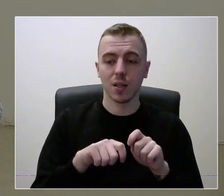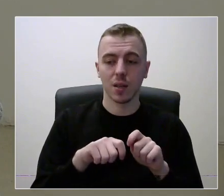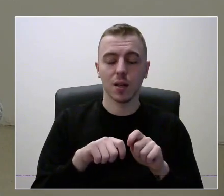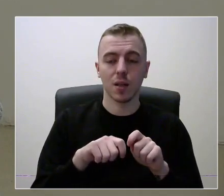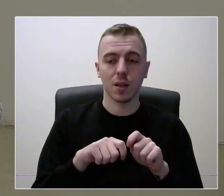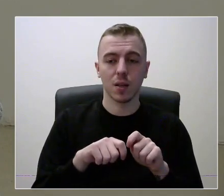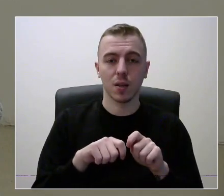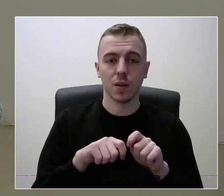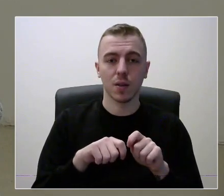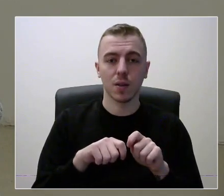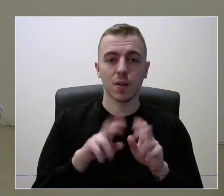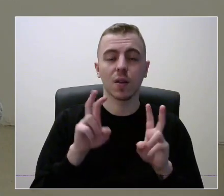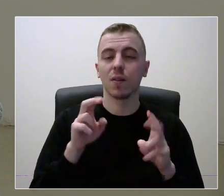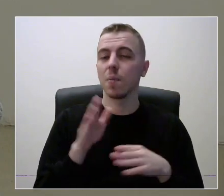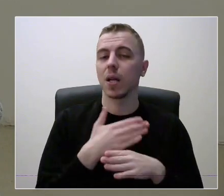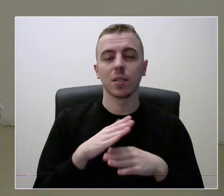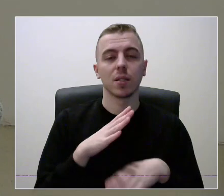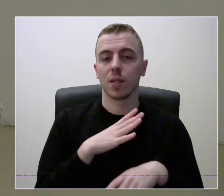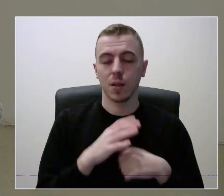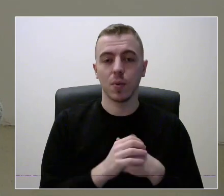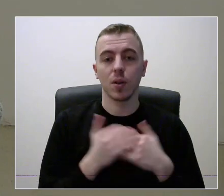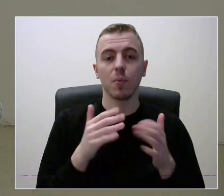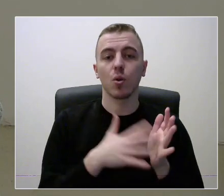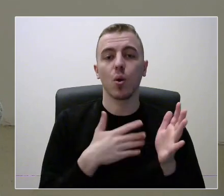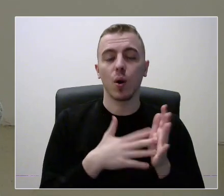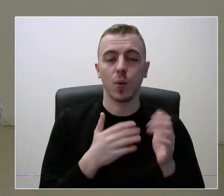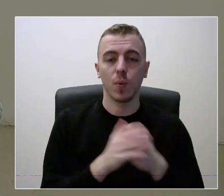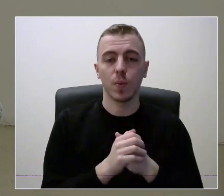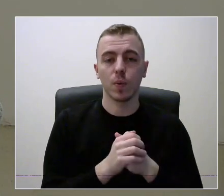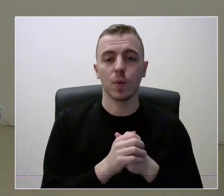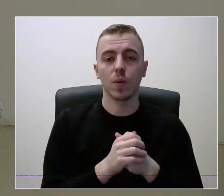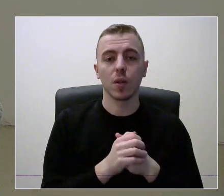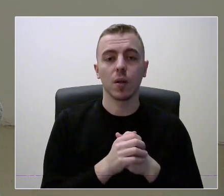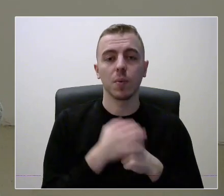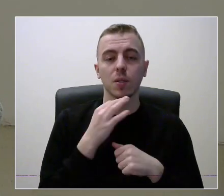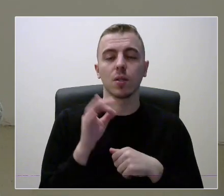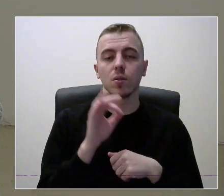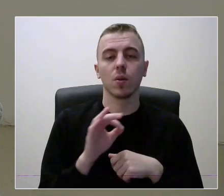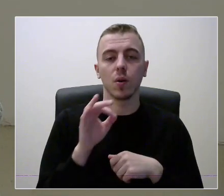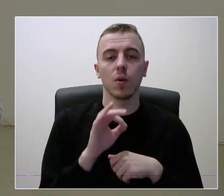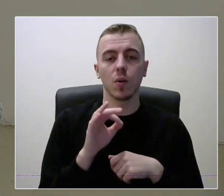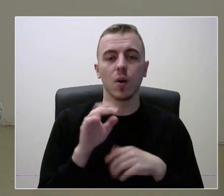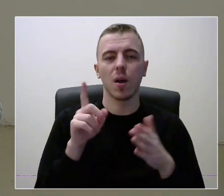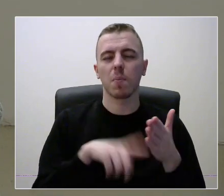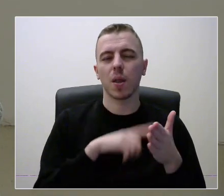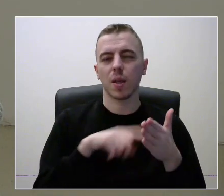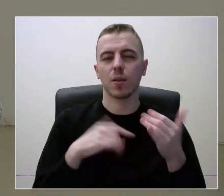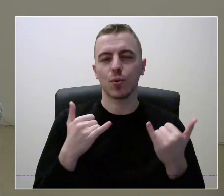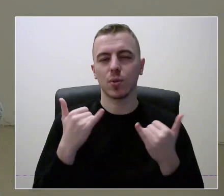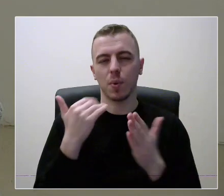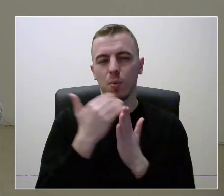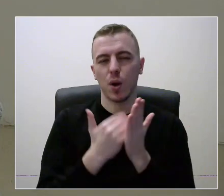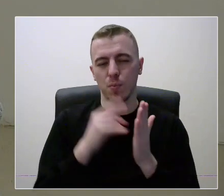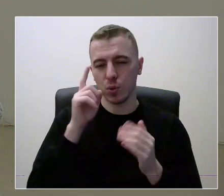žodžiu, negalima perskirstyti. Taip, ir dabar toliau dar pasakysiu dėl panaikintos visgi programą, žinote, dabar